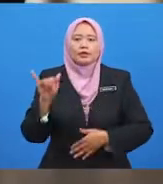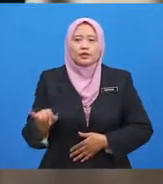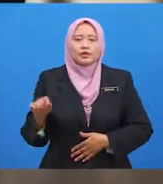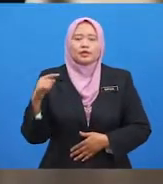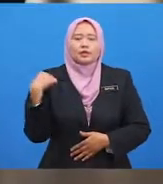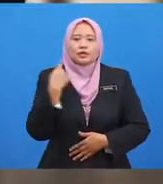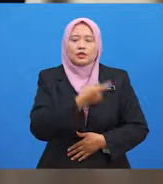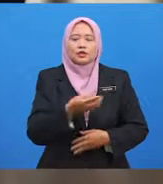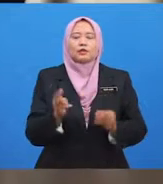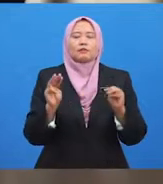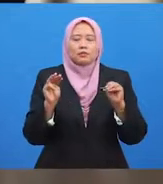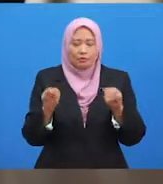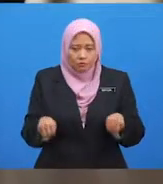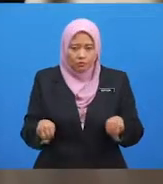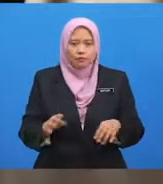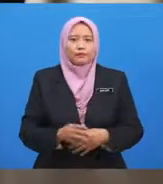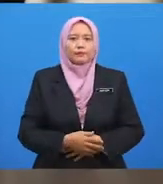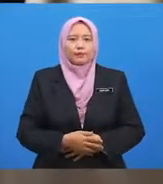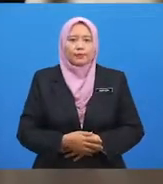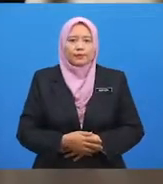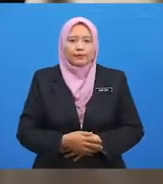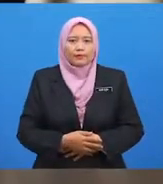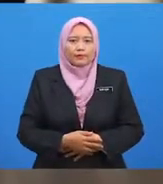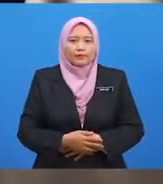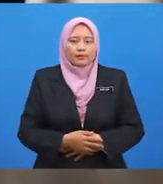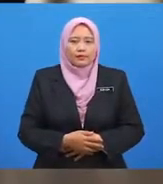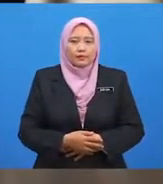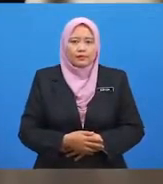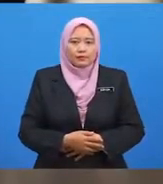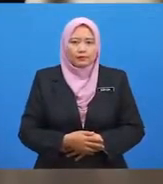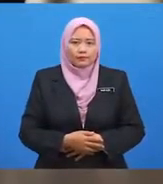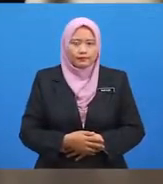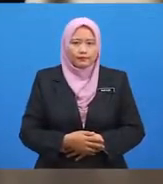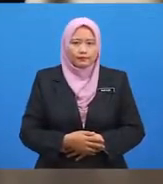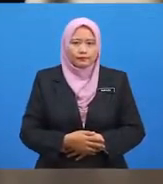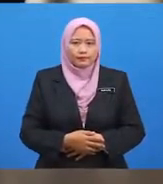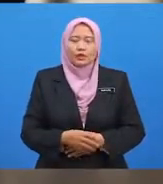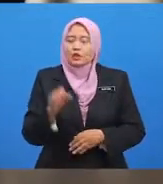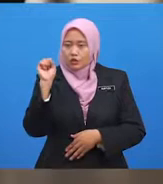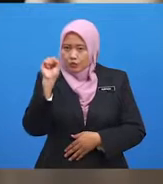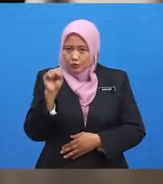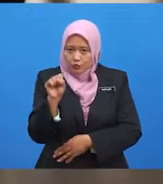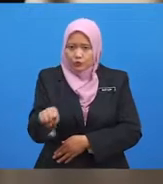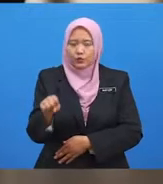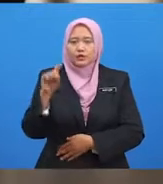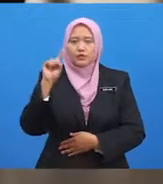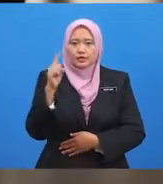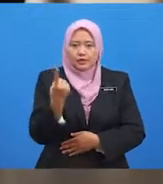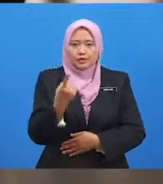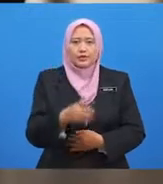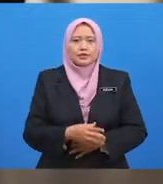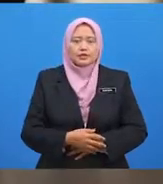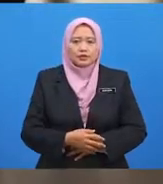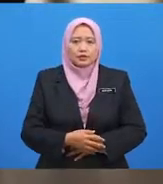perintah dalam ayat tersebut adalah perintah sunat sahaja nya murid-murid Hai perintah wakaf ini